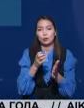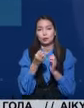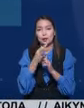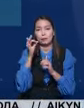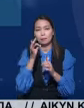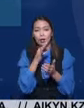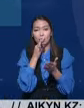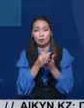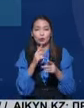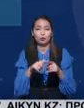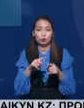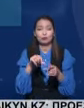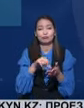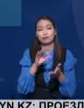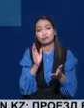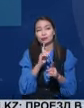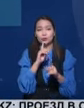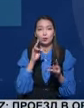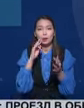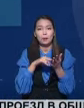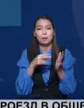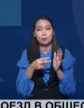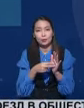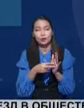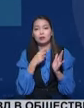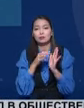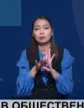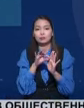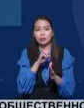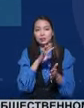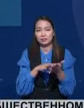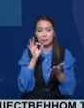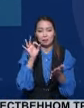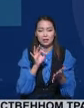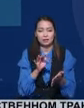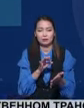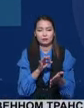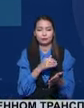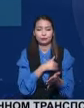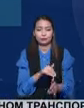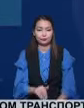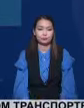ответили, что скорее примут участие, не планируют принимать участие в референдуме 19% респондентов.